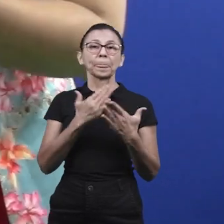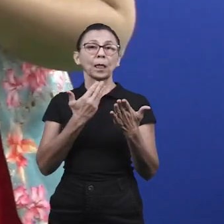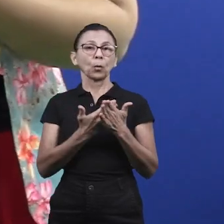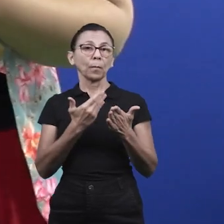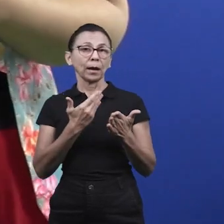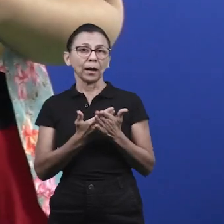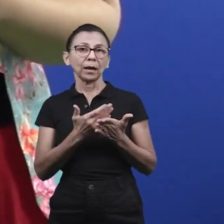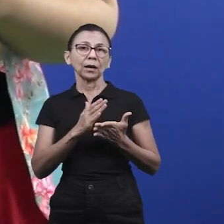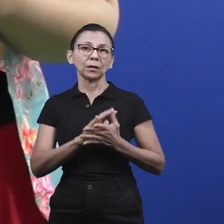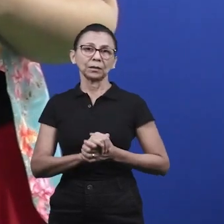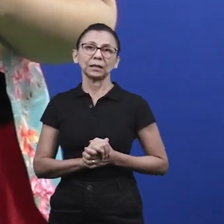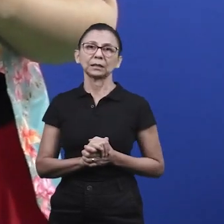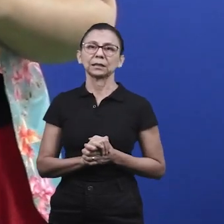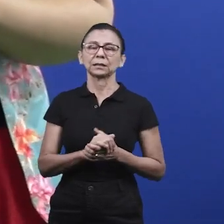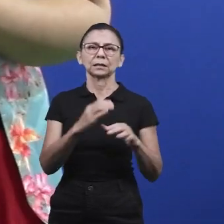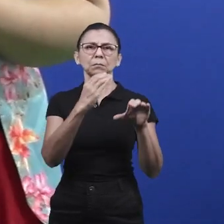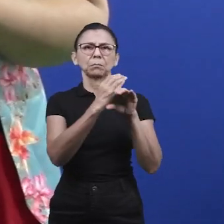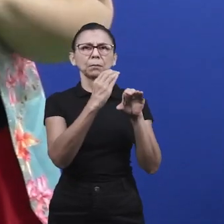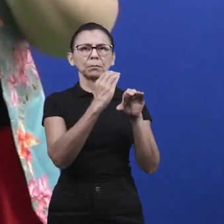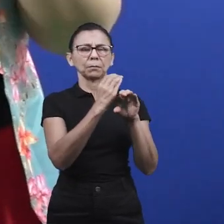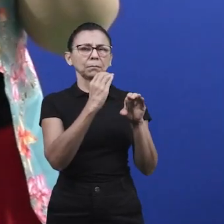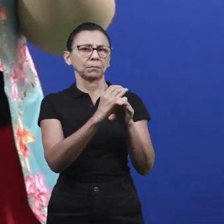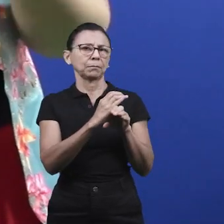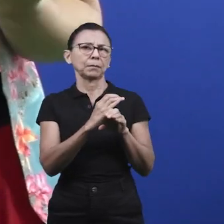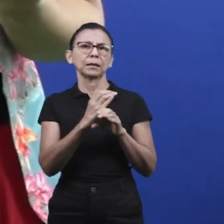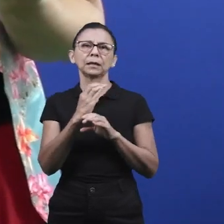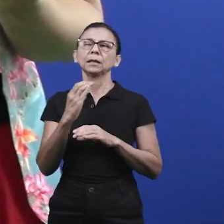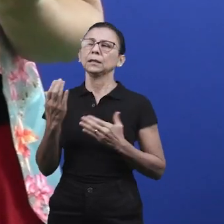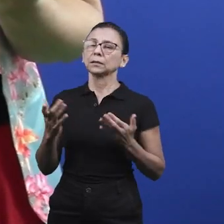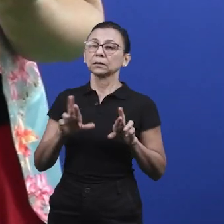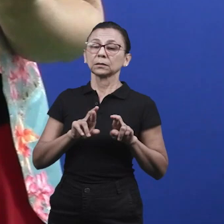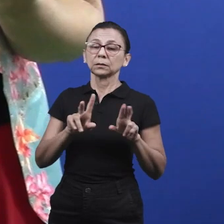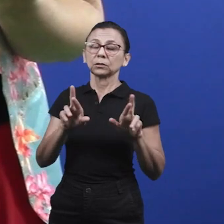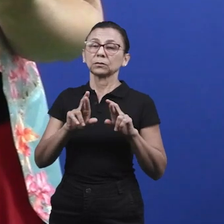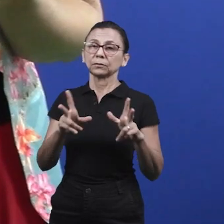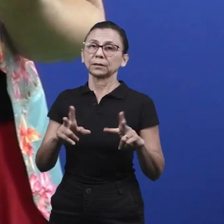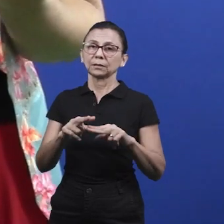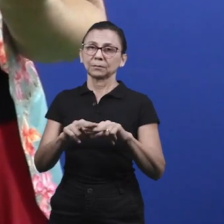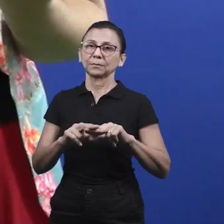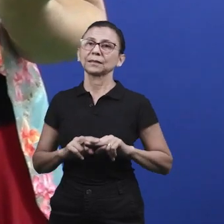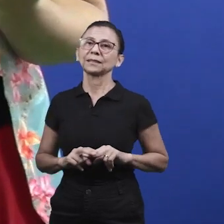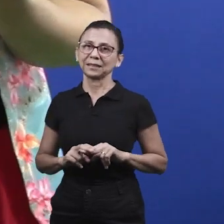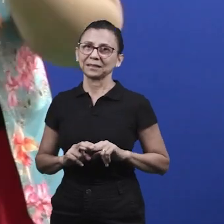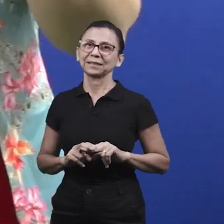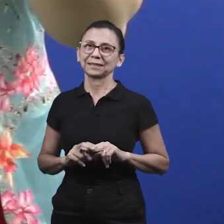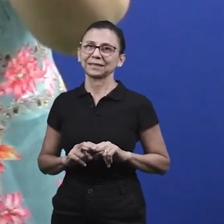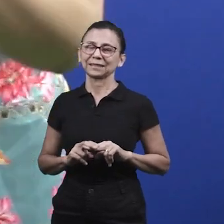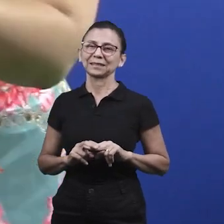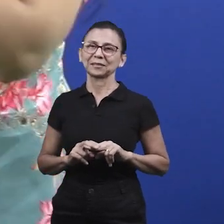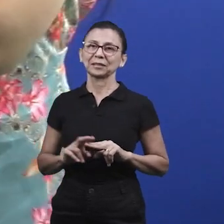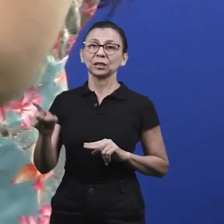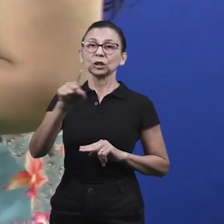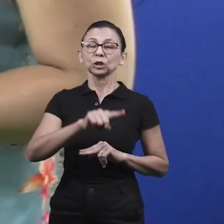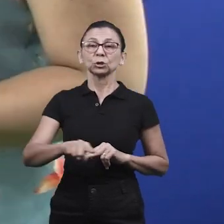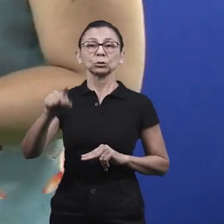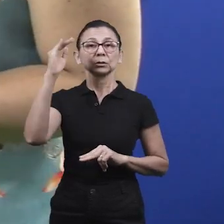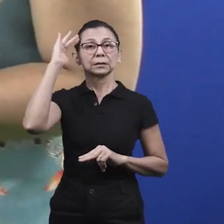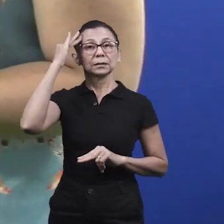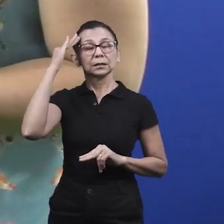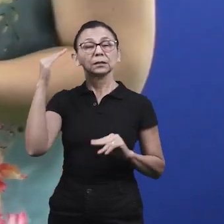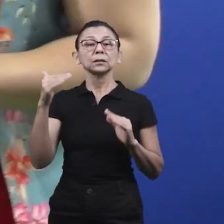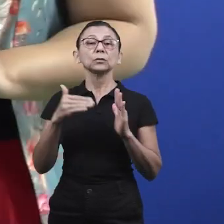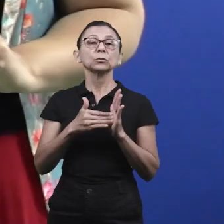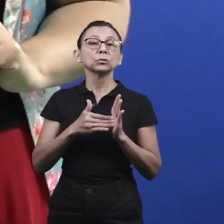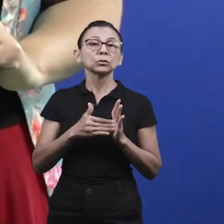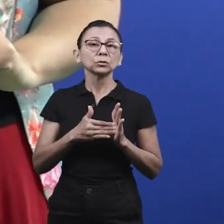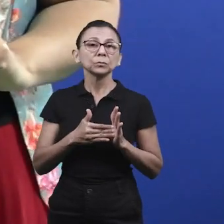pas la communication orale, donc, ce sont des différentes formes parce que et cela va contempler à tous. Et le dernier principe,